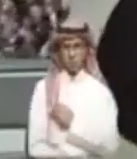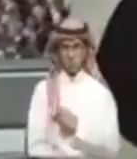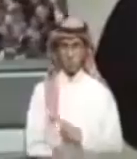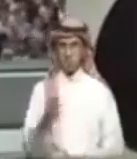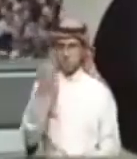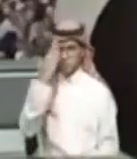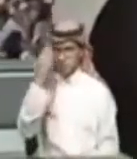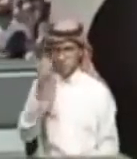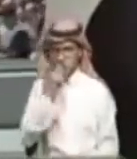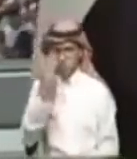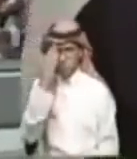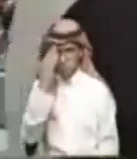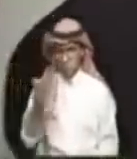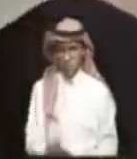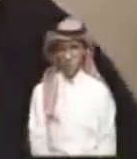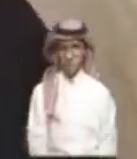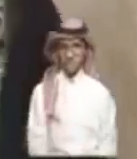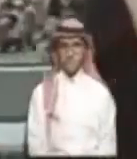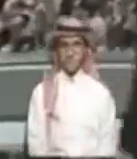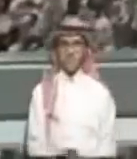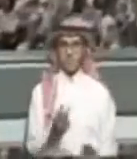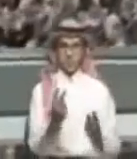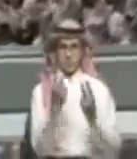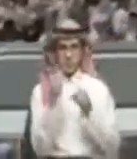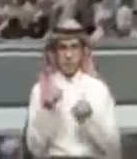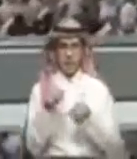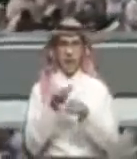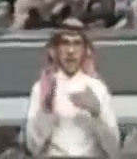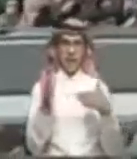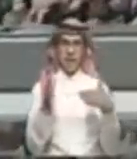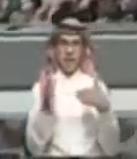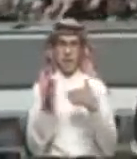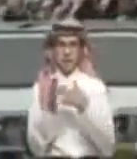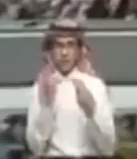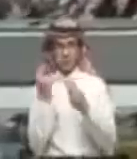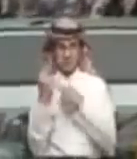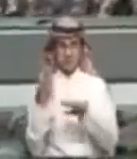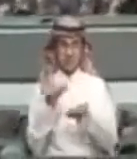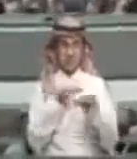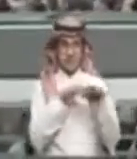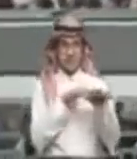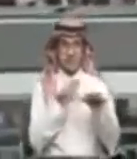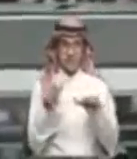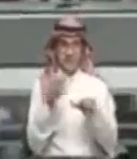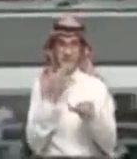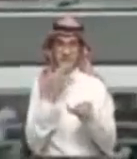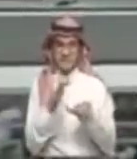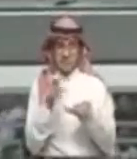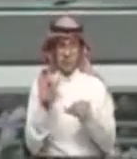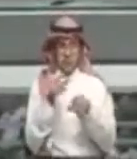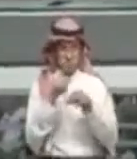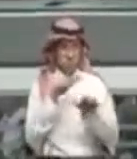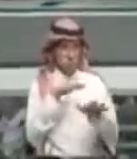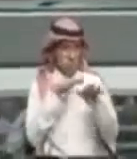يعطيك العافية يا دكتور، شكرا لك. أهلا وسهلا. إذن كما تشاهدون مشاهدين الكرام من خلفي يبدو صحن المطاف ممتلئا،